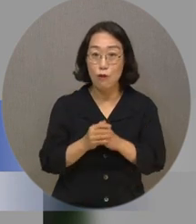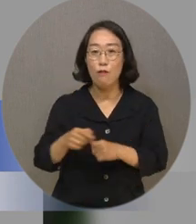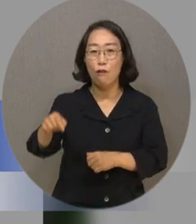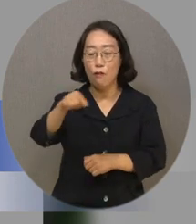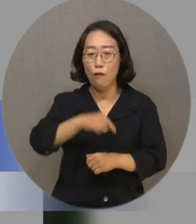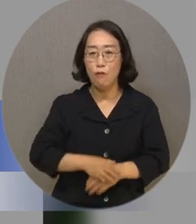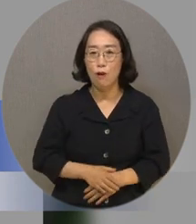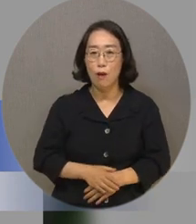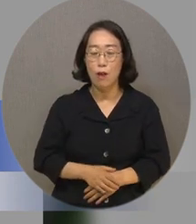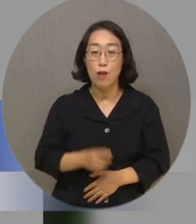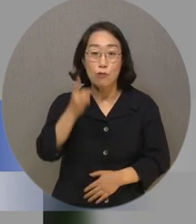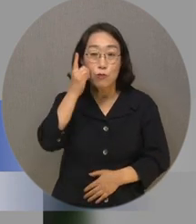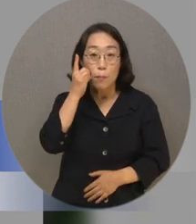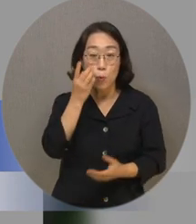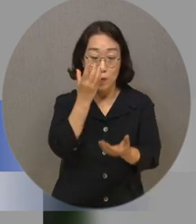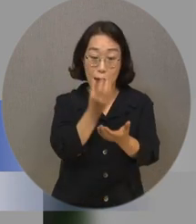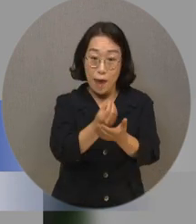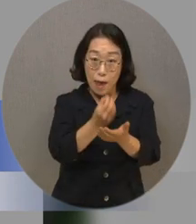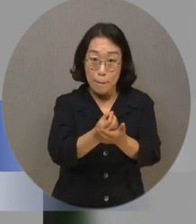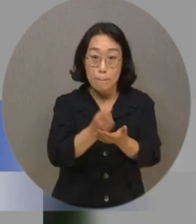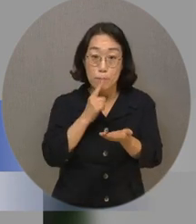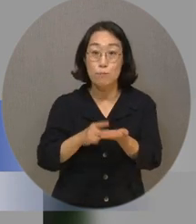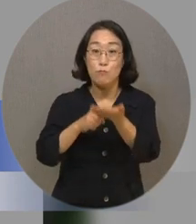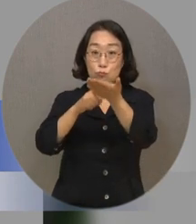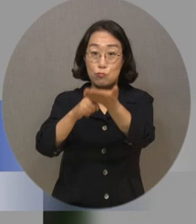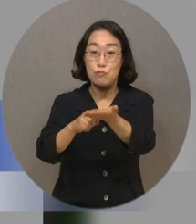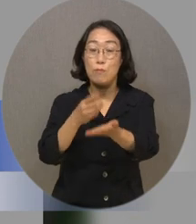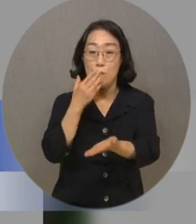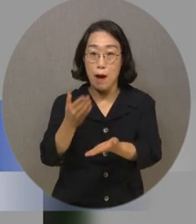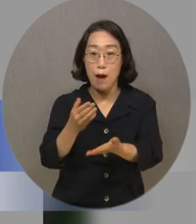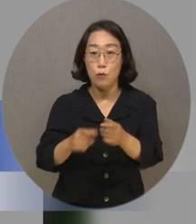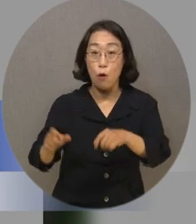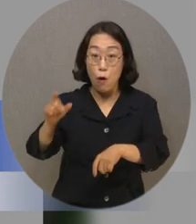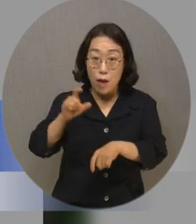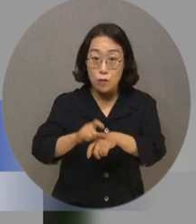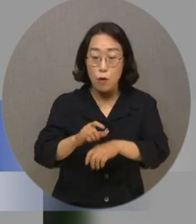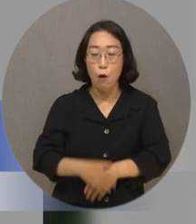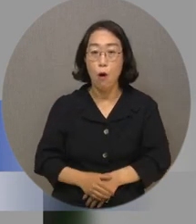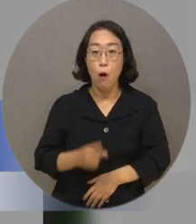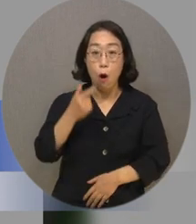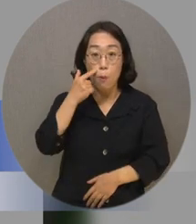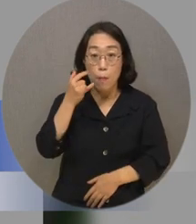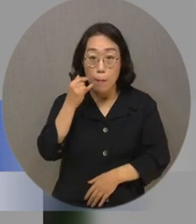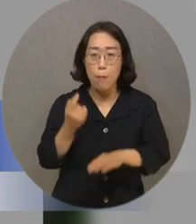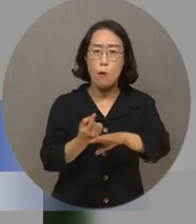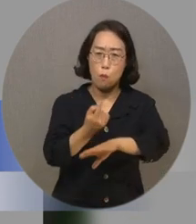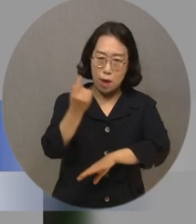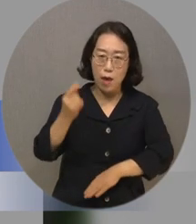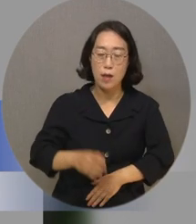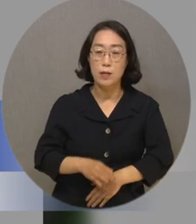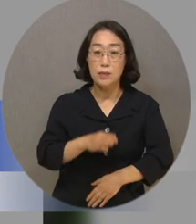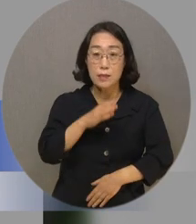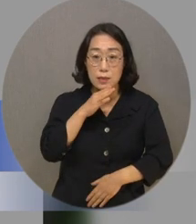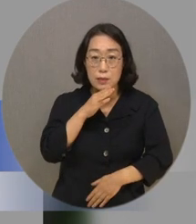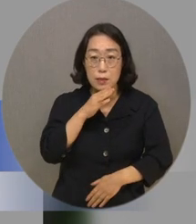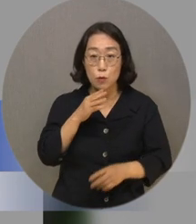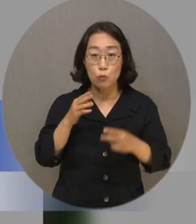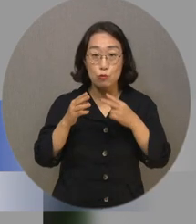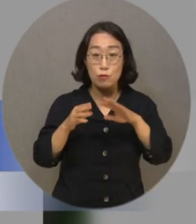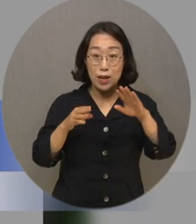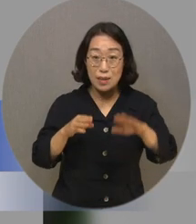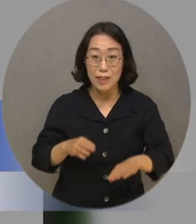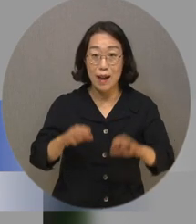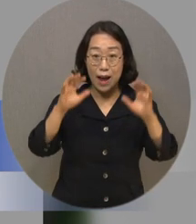IM택시 모바일 앱을 통해 신청이 가능합니다. 아울러 서울시는 엄마 아빠뿐만 아니라 24개월 이하